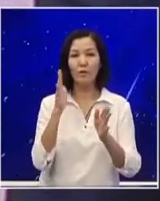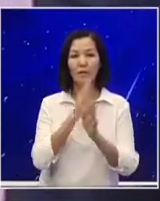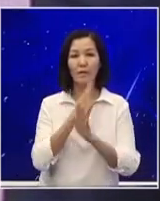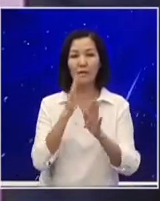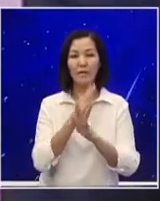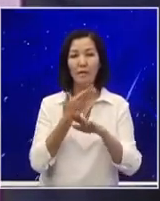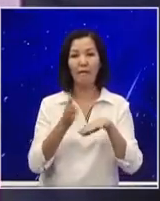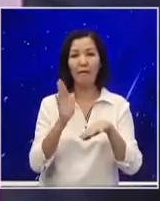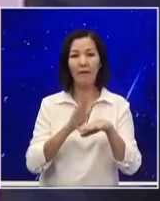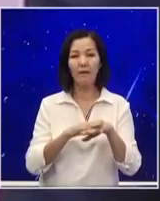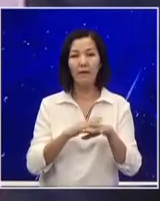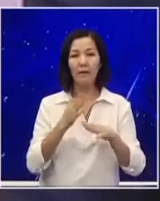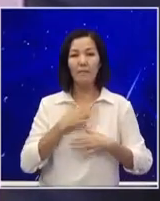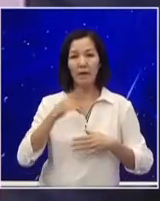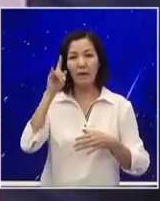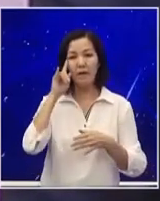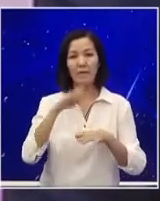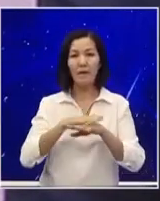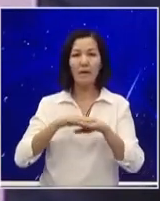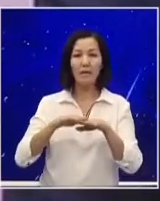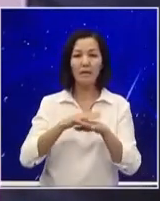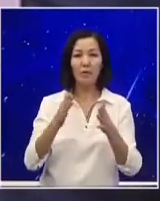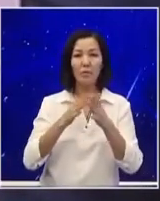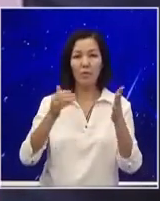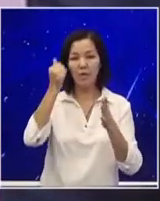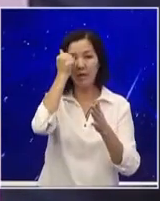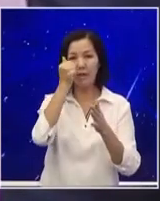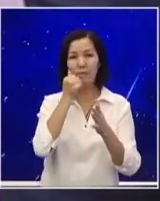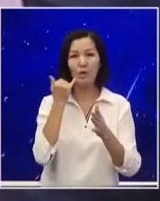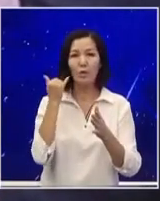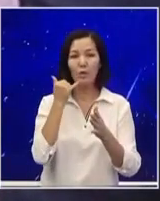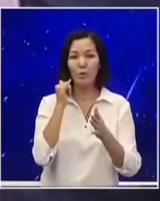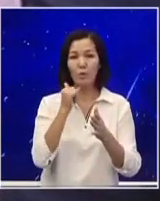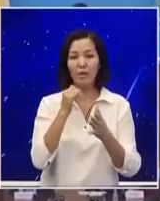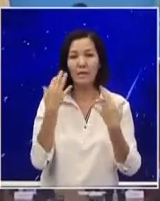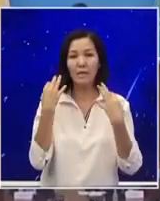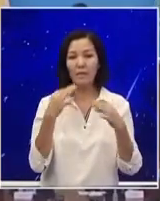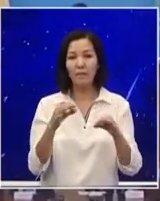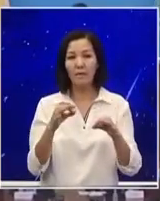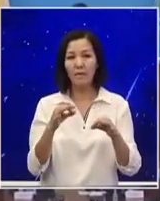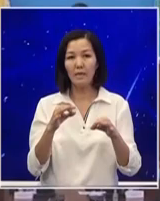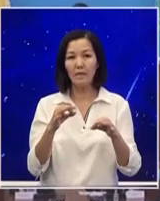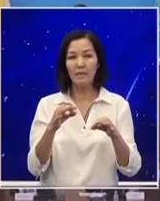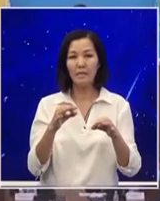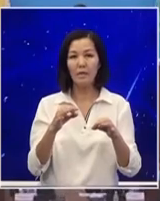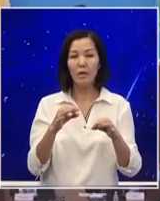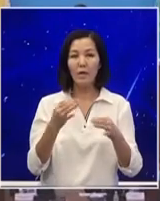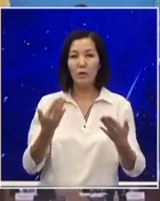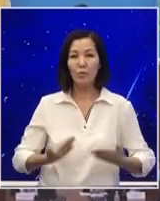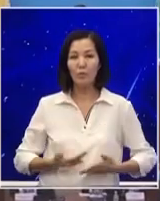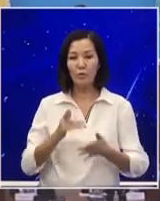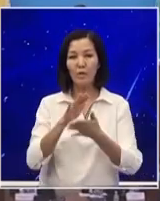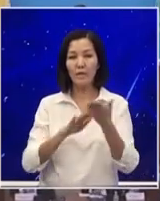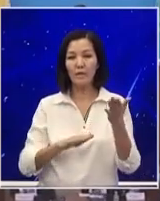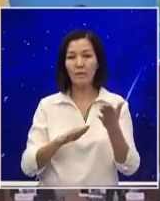оңай болмады. Осы тұста мен қазақ халқына алғыс білдіргім келеді. Ұйғырлар бұл өлде емін еркін, еш жалтаңдаусыз өмір сүріп келеді.